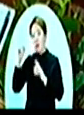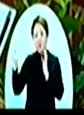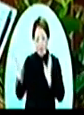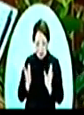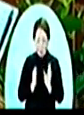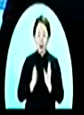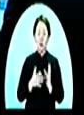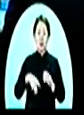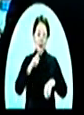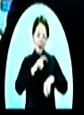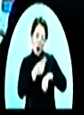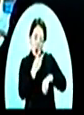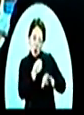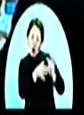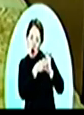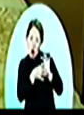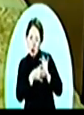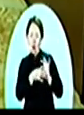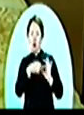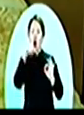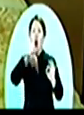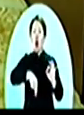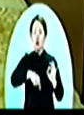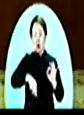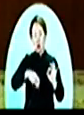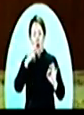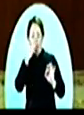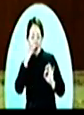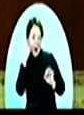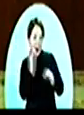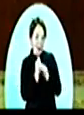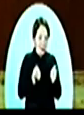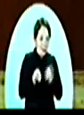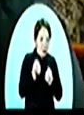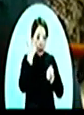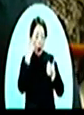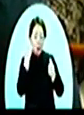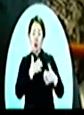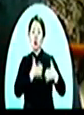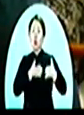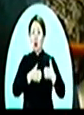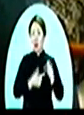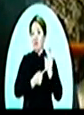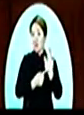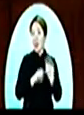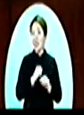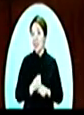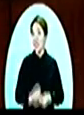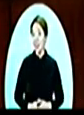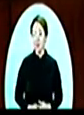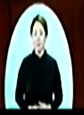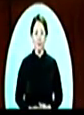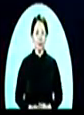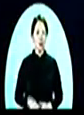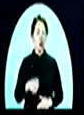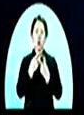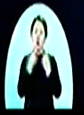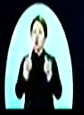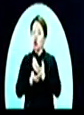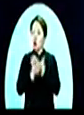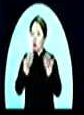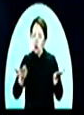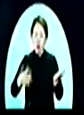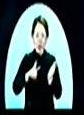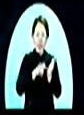үйлдвэрийн яамнаас цаг үеийн нөхцөл байдалтай уялдуулан зохих арга хэмжээг шуурхай зохион байгуулж ажиллалаа. Үндэсний